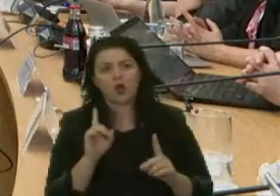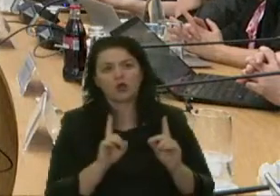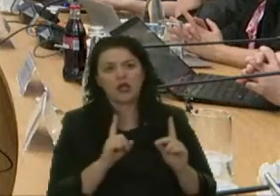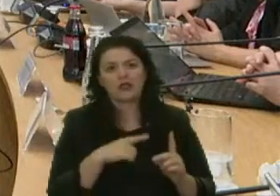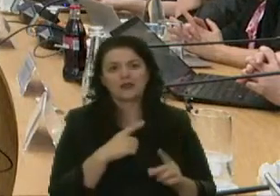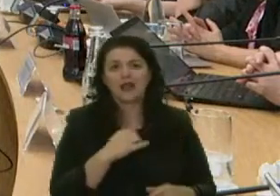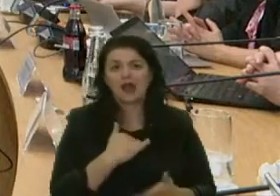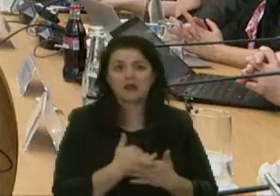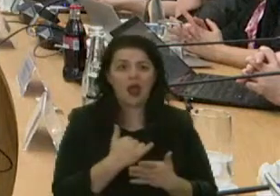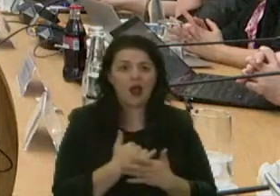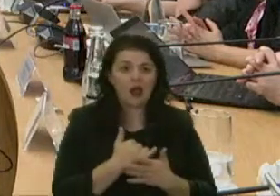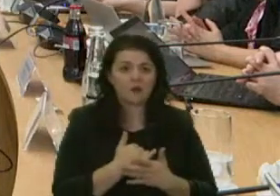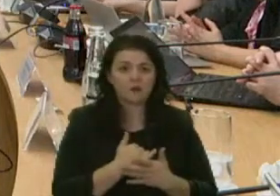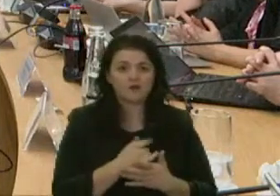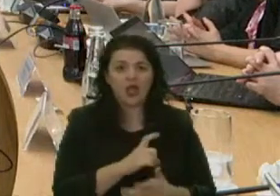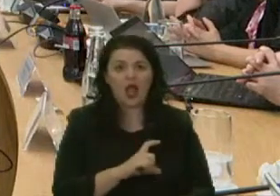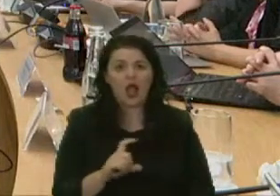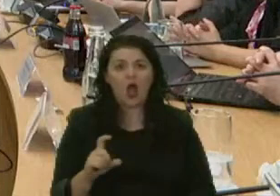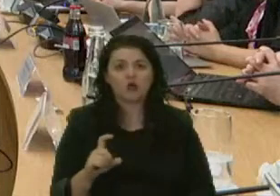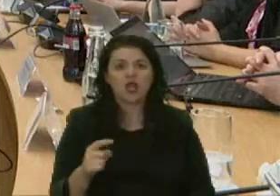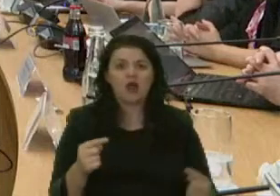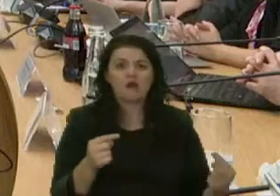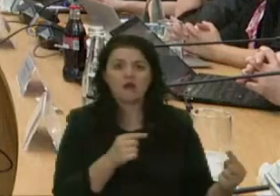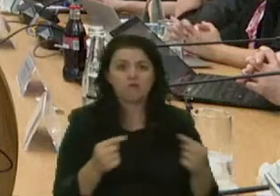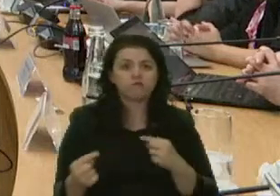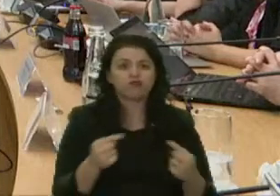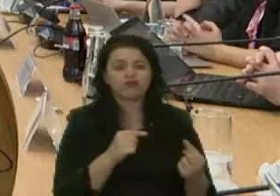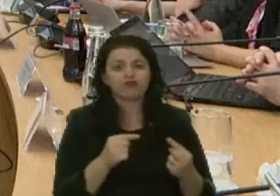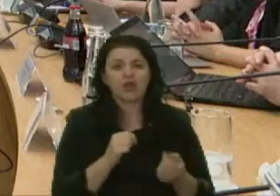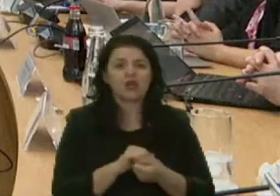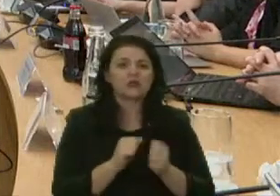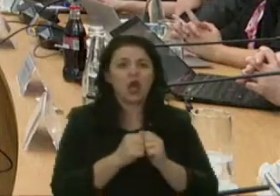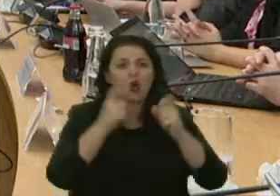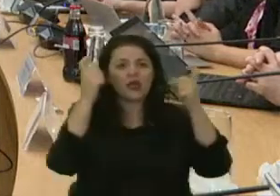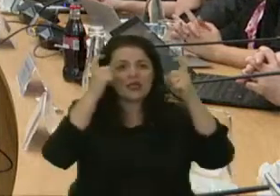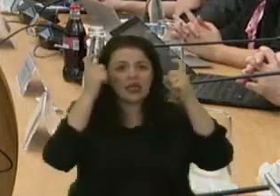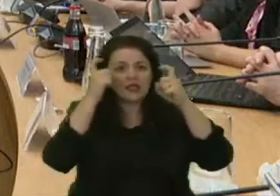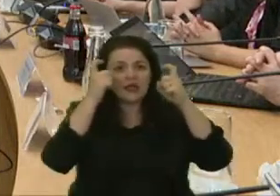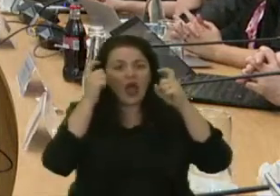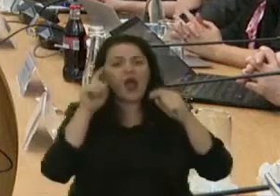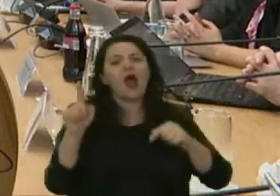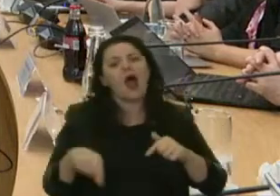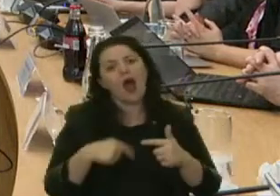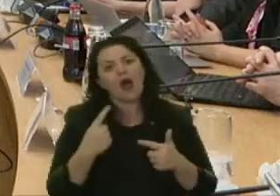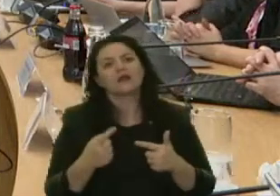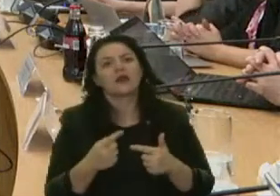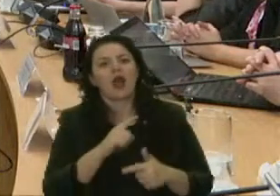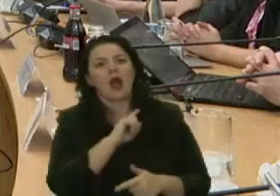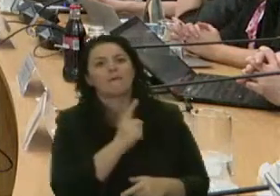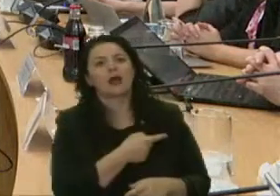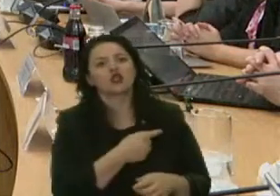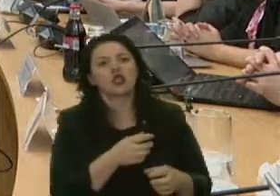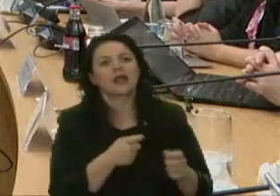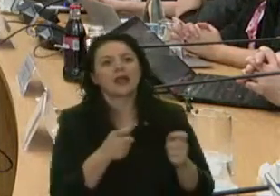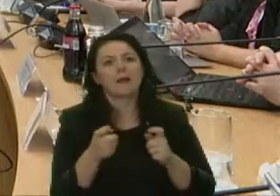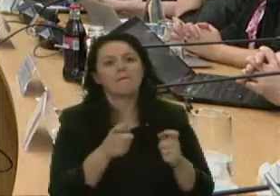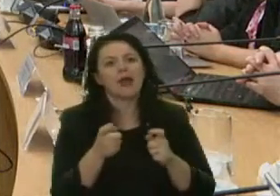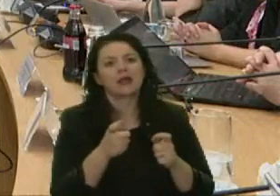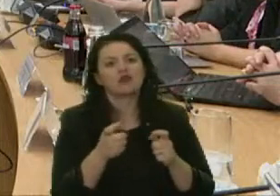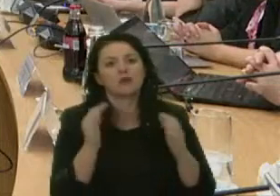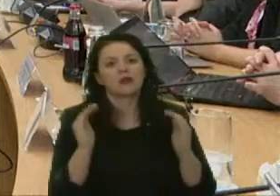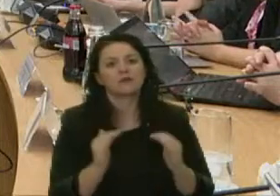așa reale Care sunt din cauze Nu știu război sau alte crize pe undeva prin lumea asta altele din capacitatea lor de